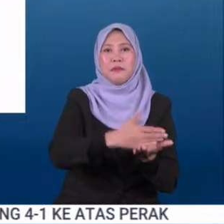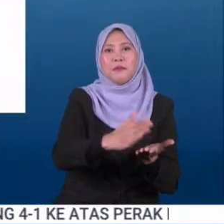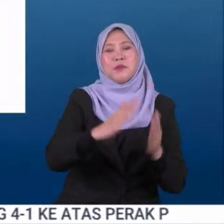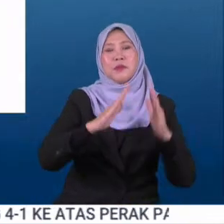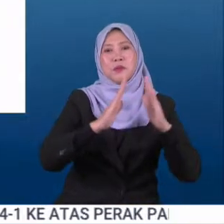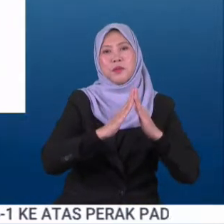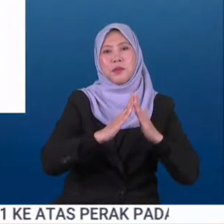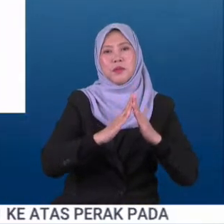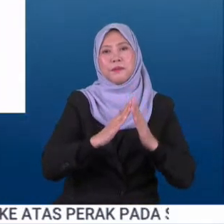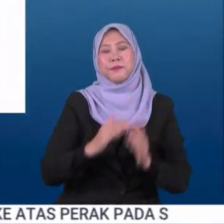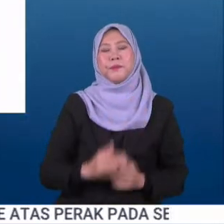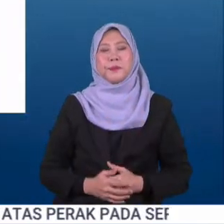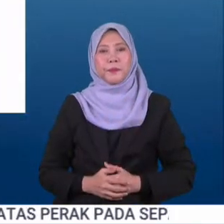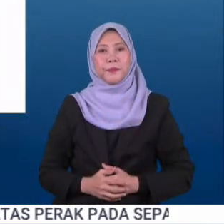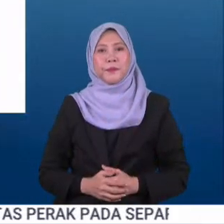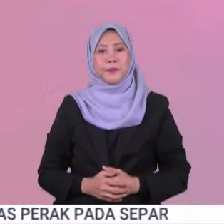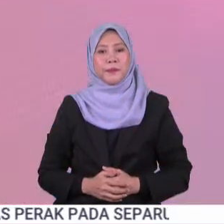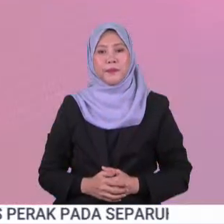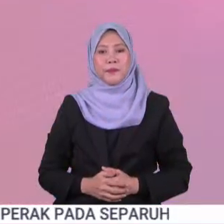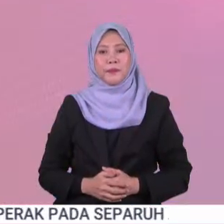sewaan.